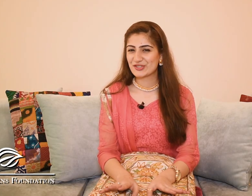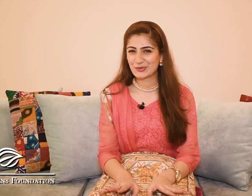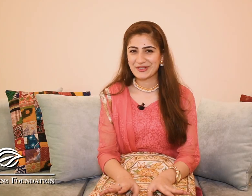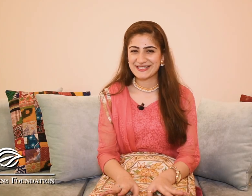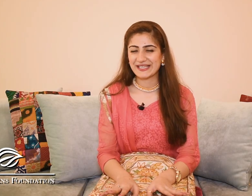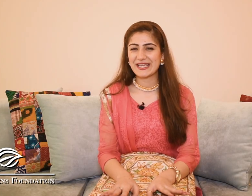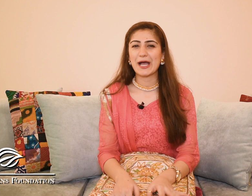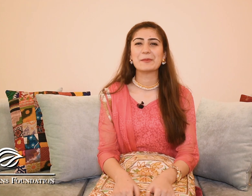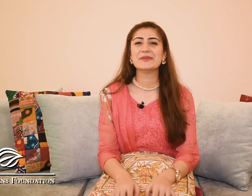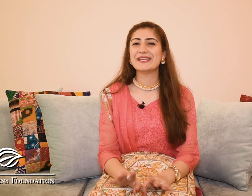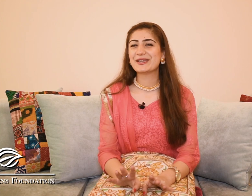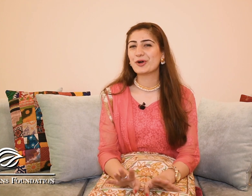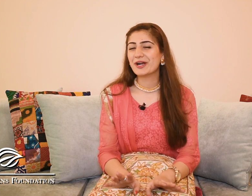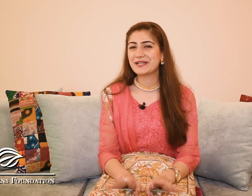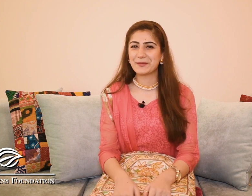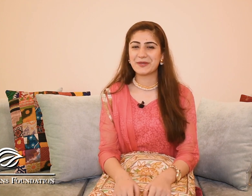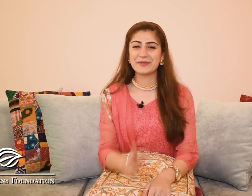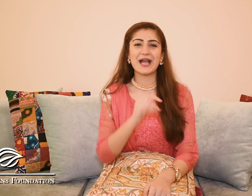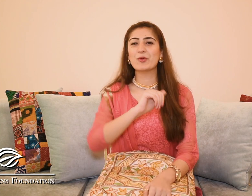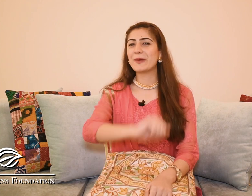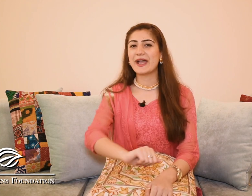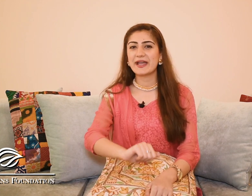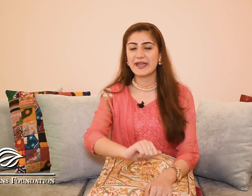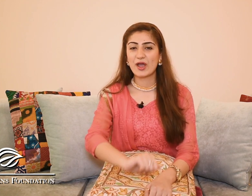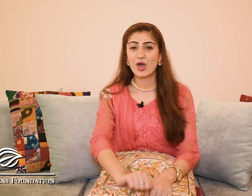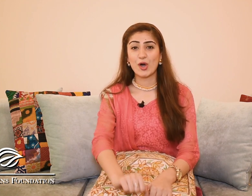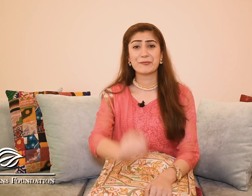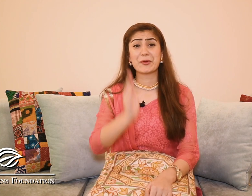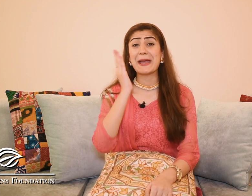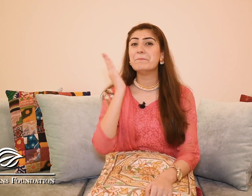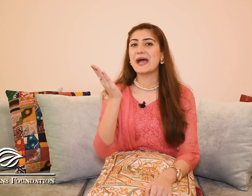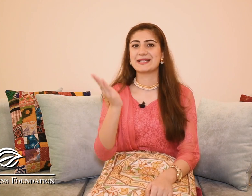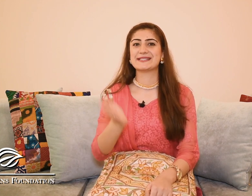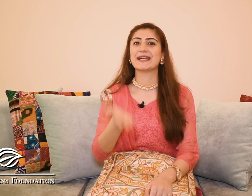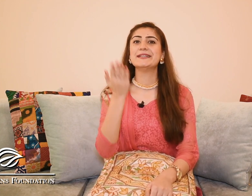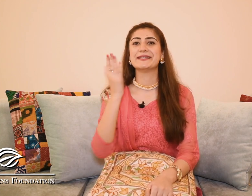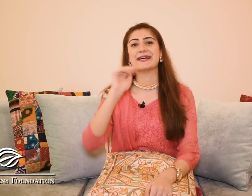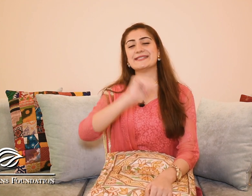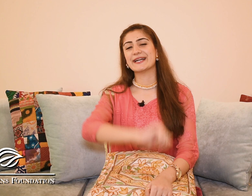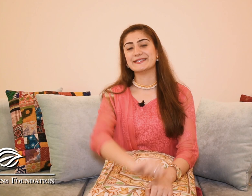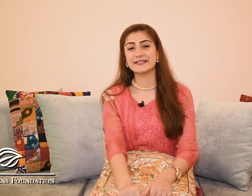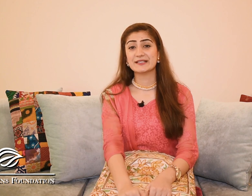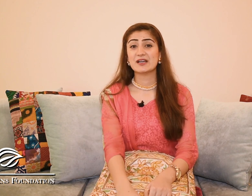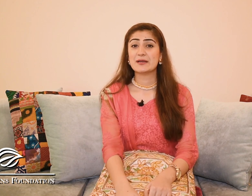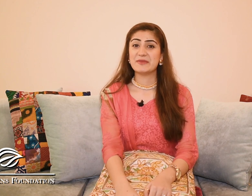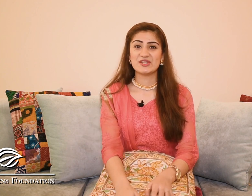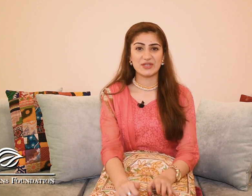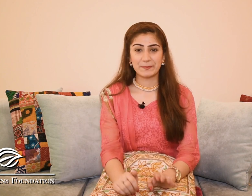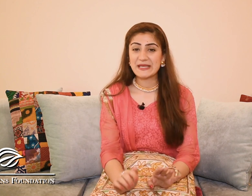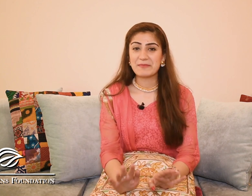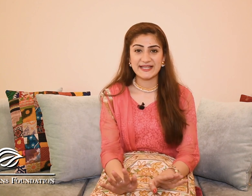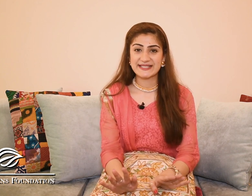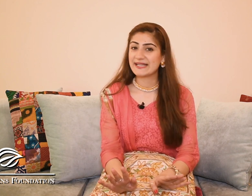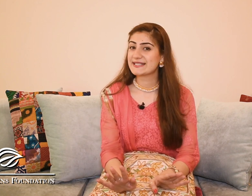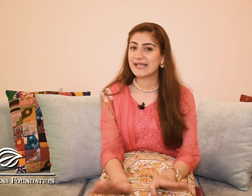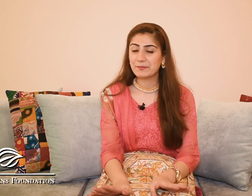मैंने इस शो के ज़रिए अपने एक और डर पर भी काबू पाया है और वो है मैथ्स यानी रियाजी का डर. मैं जब